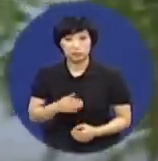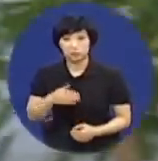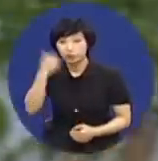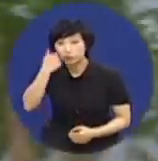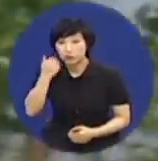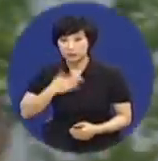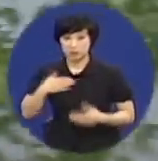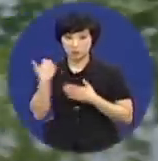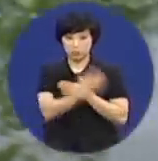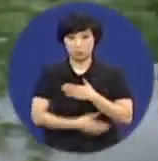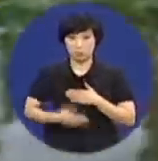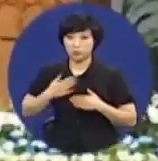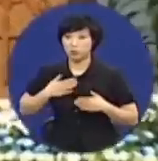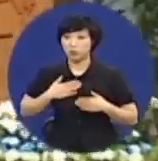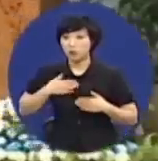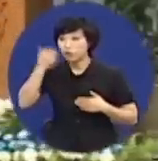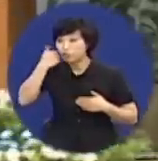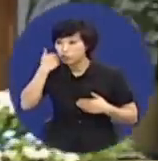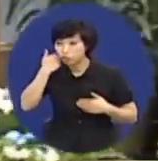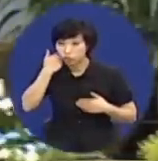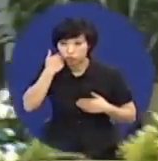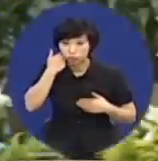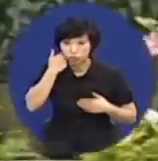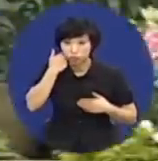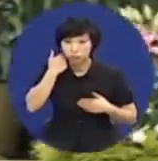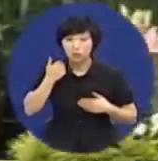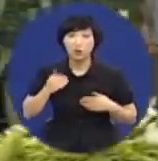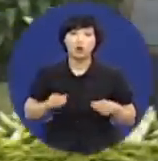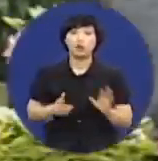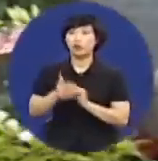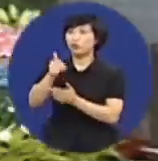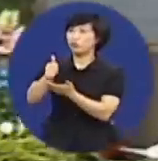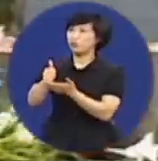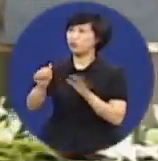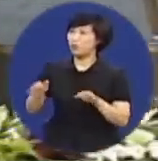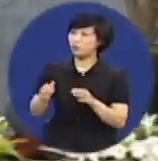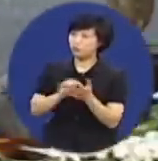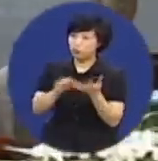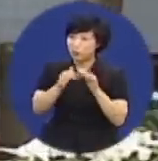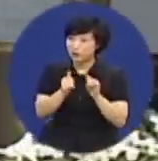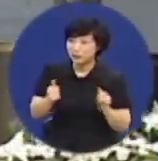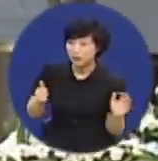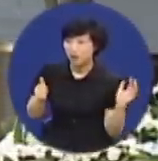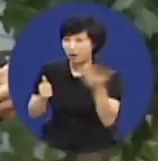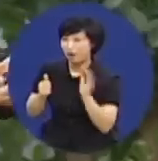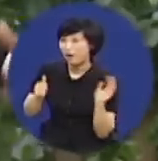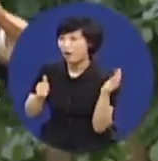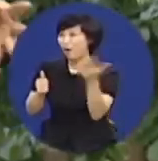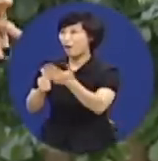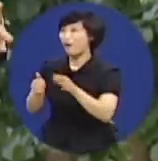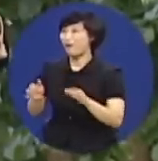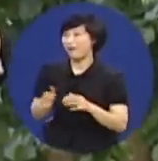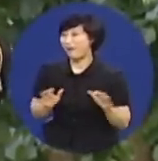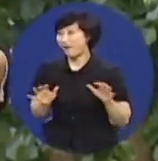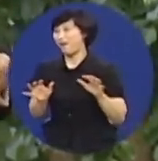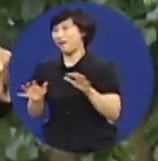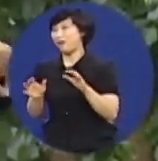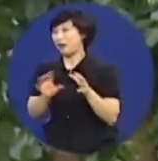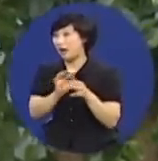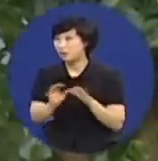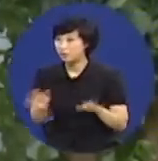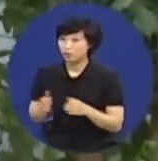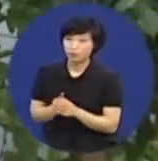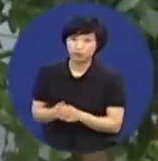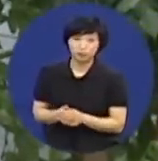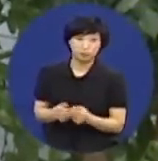誰が私の着物に触ったのですか。弟子たちはイエスに言います。群衆があなたに押